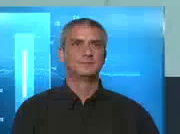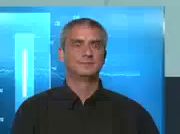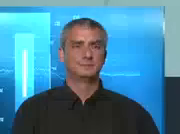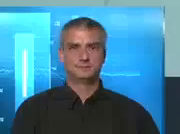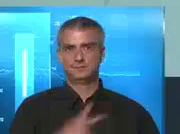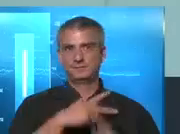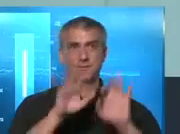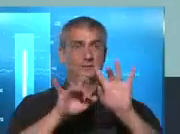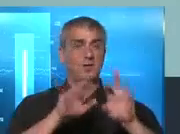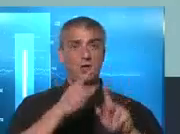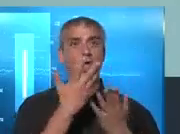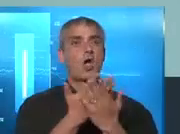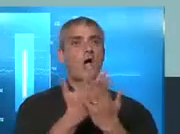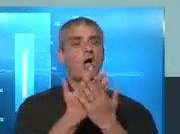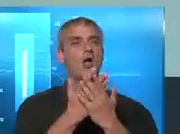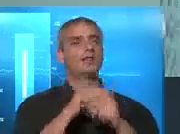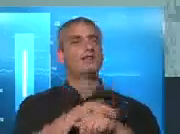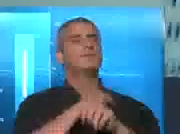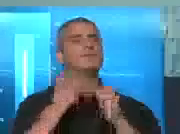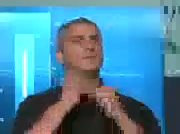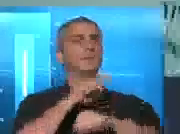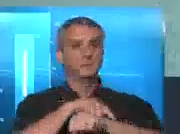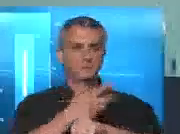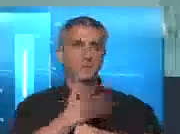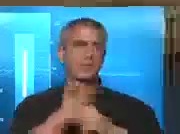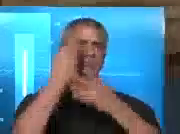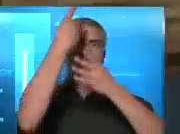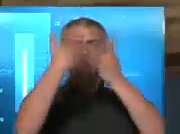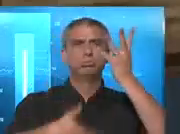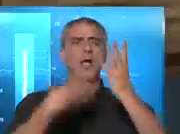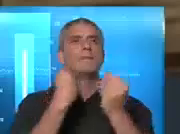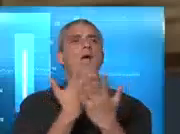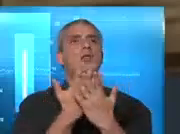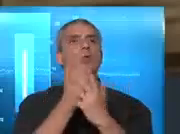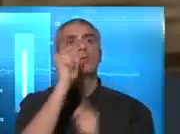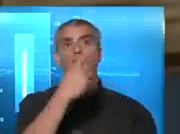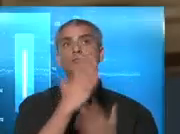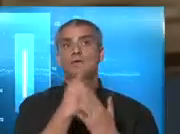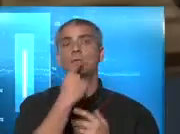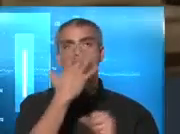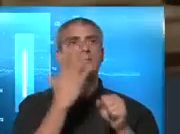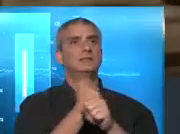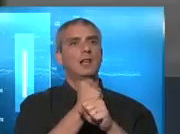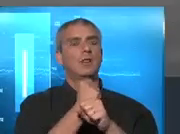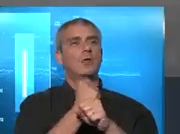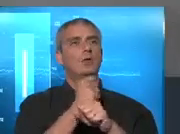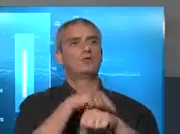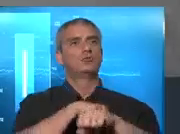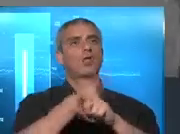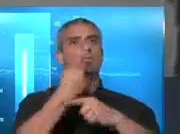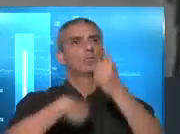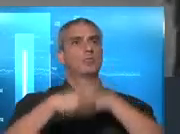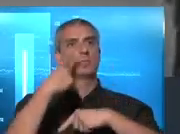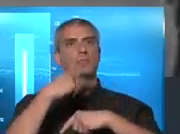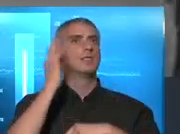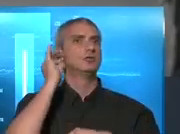די שתקלידו בגוגל הוכחות למסע בזמן ותקבלו שפע של עדויות על אנשים שטוענים שהצליחו לשחק בשעון. האישה